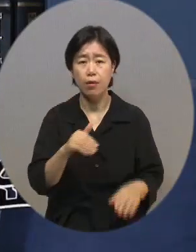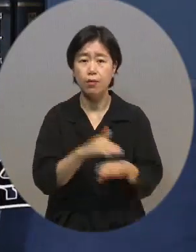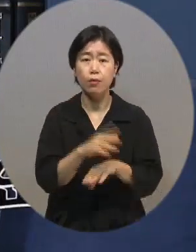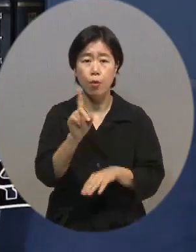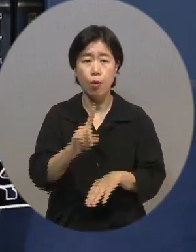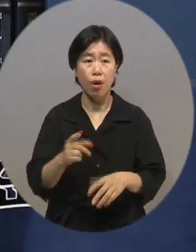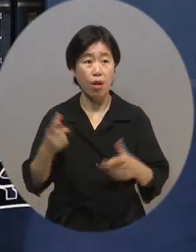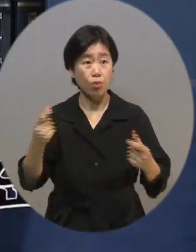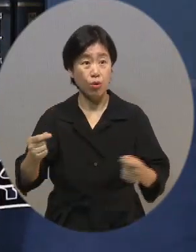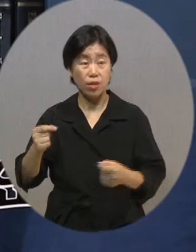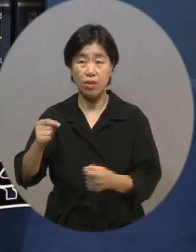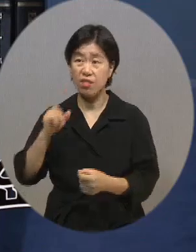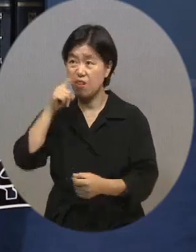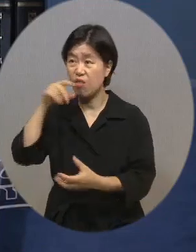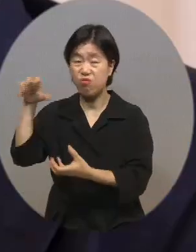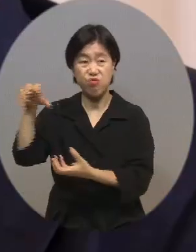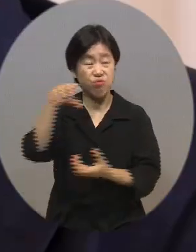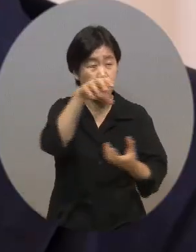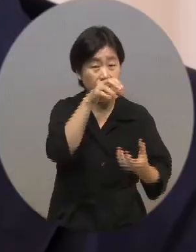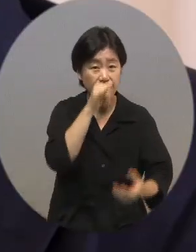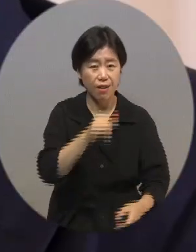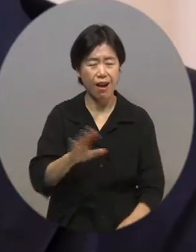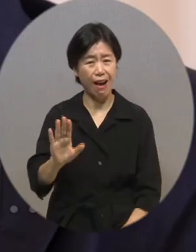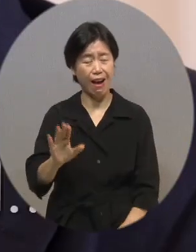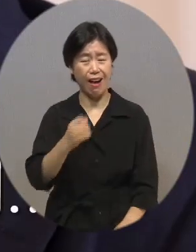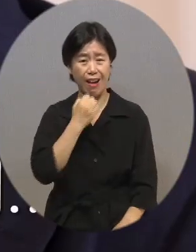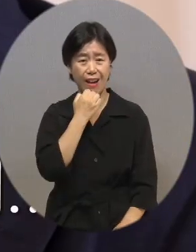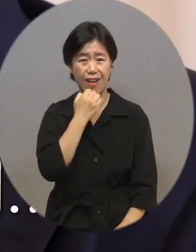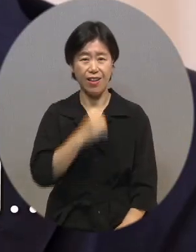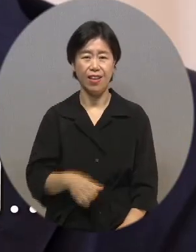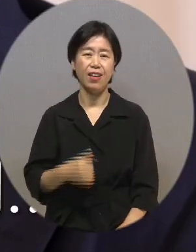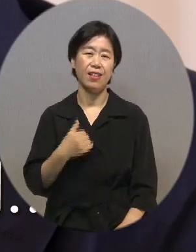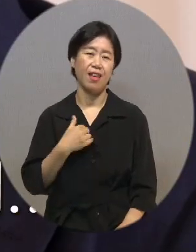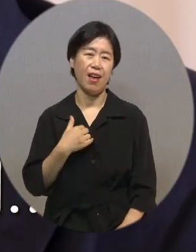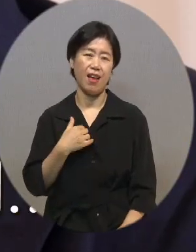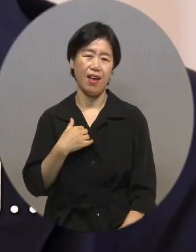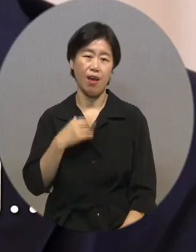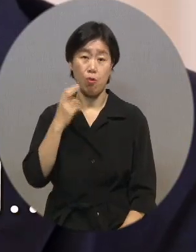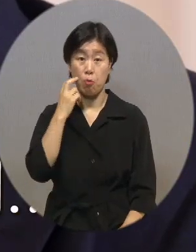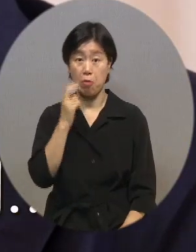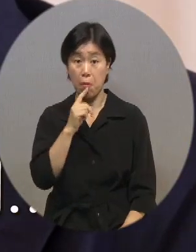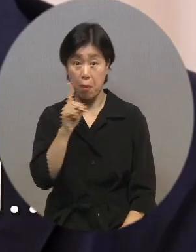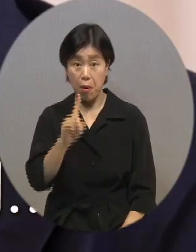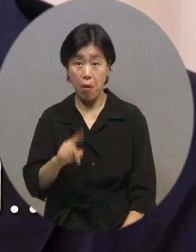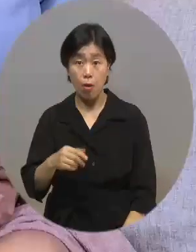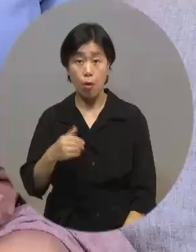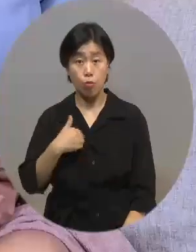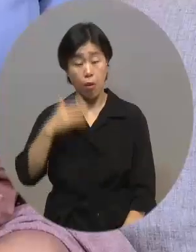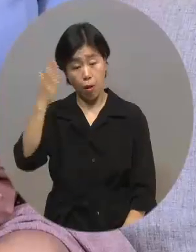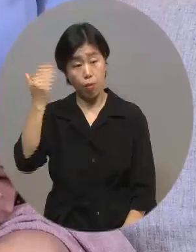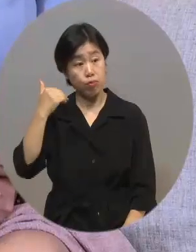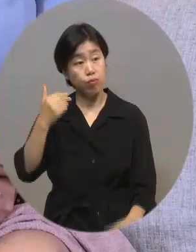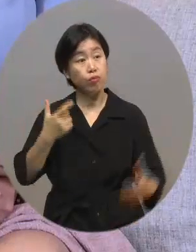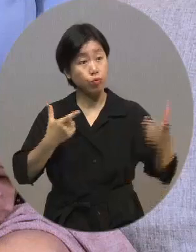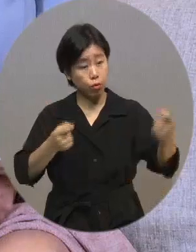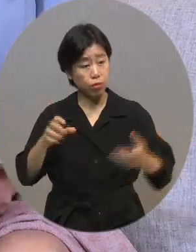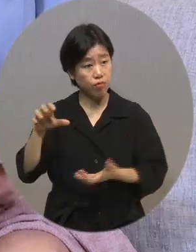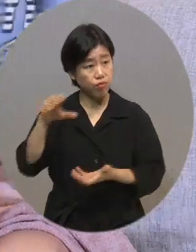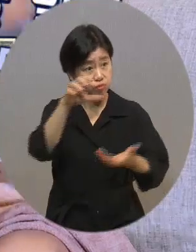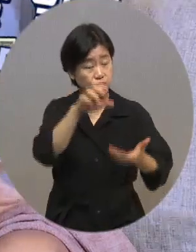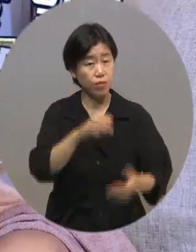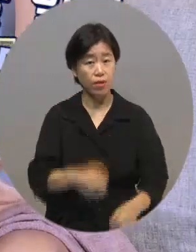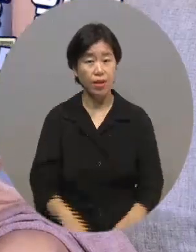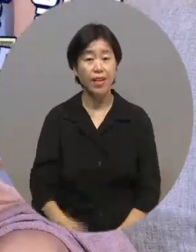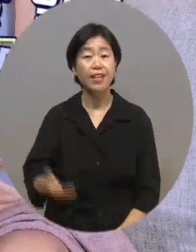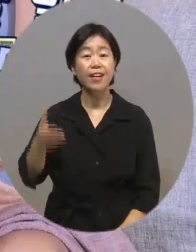날려보낼 수도 없잖아요. 저는 그 농담 반 진담 반으로 우리도 풍선을 올려보내는데 똑같이? 네, 오물